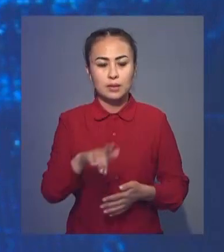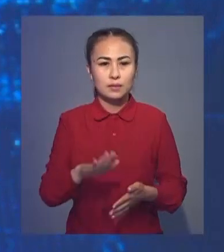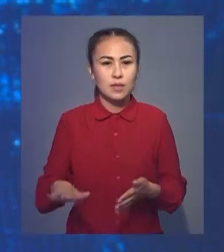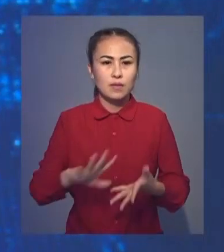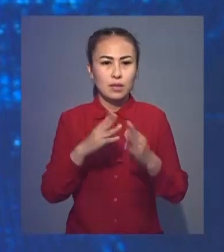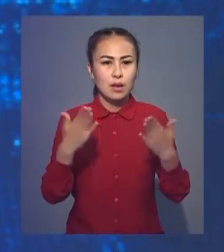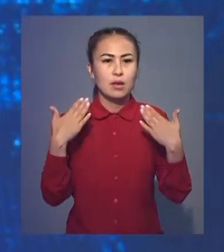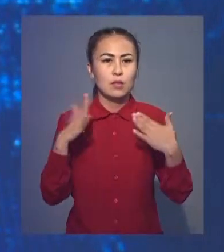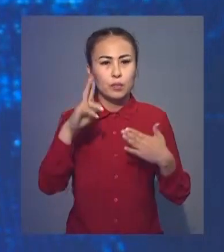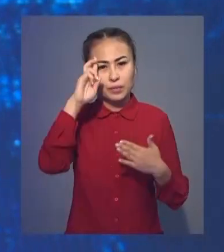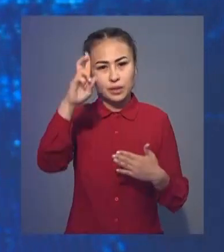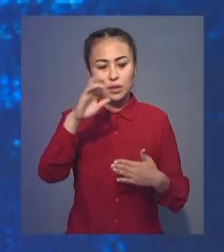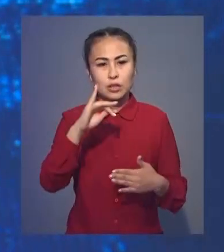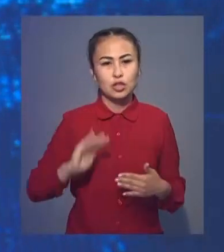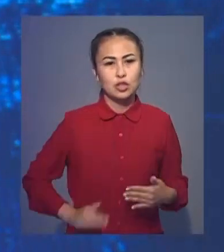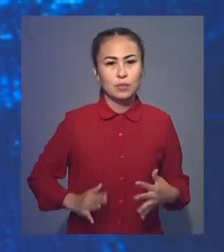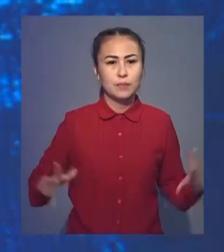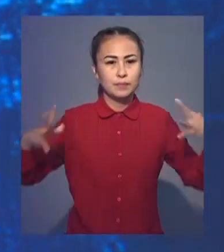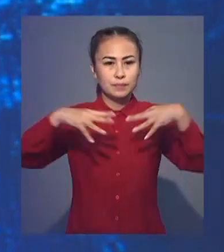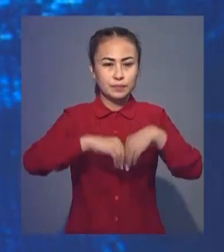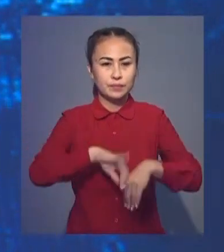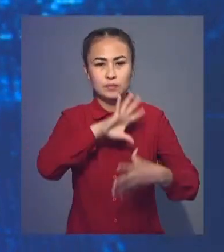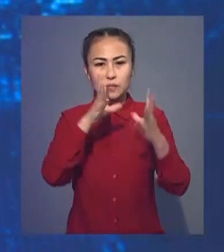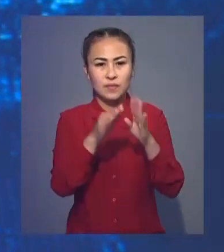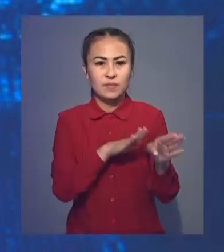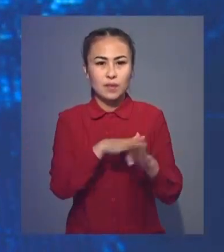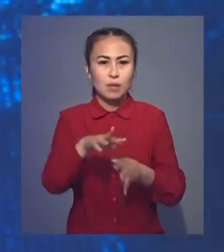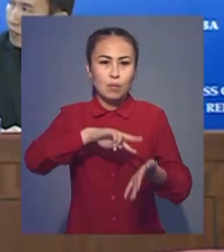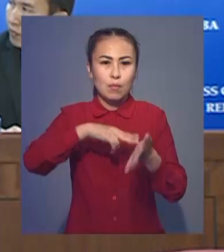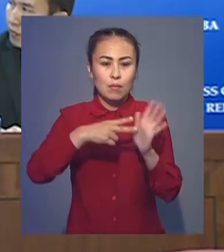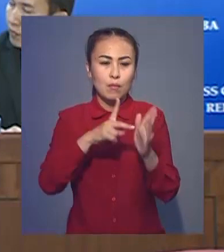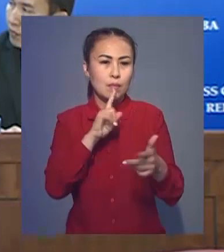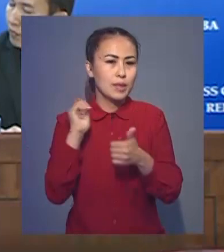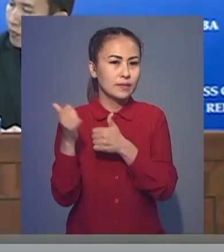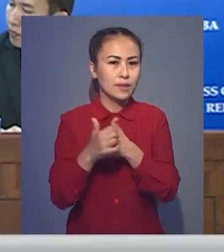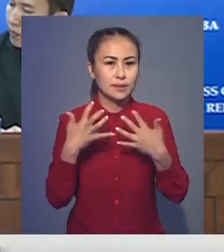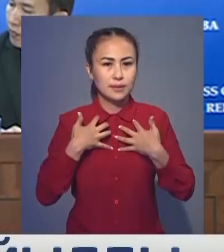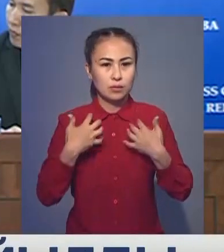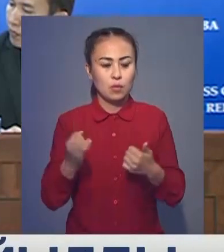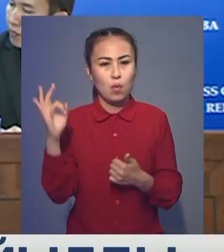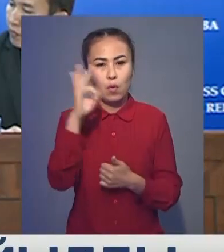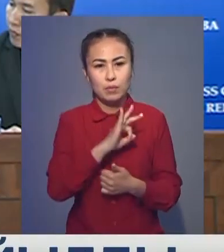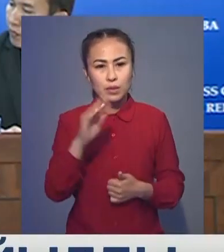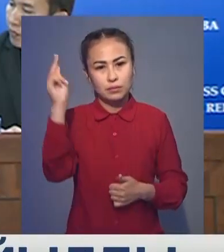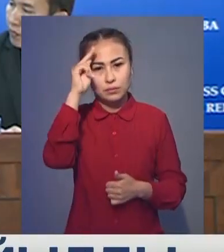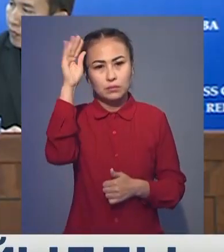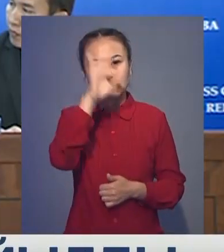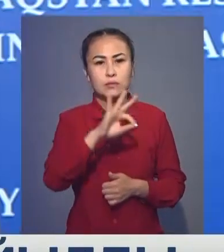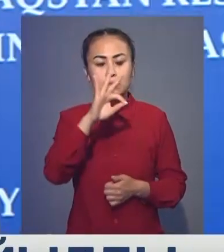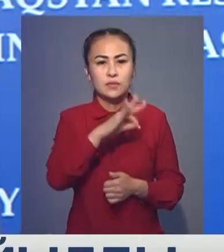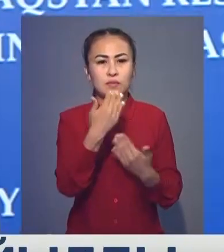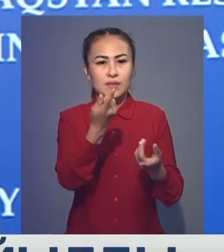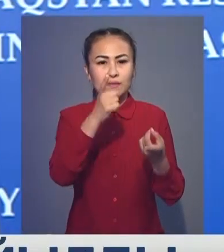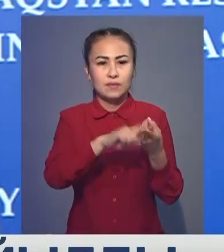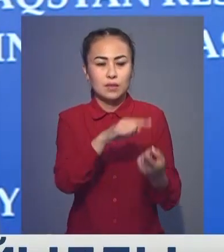бала демалмақ. Мемлекет пен жекеменшік бірлесіп жүзеге асырып жатқан жобалардың басым бөлігі денсаулық сақтау мен білім беру саласына